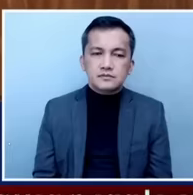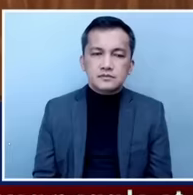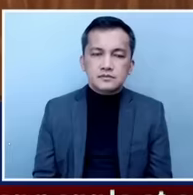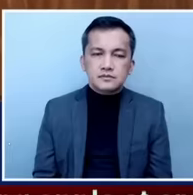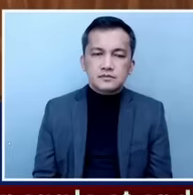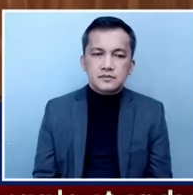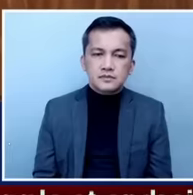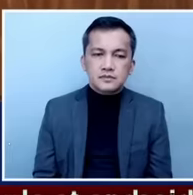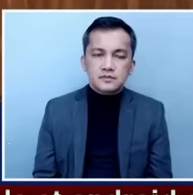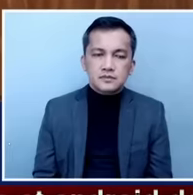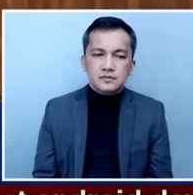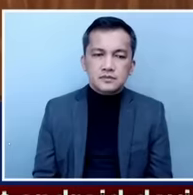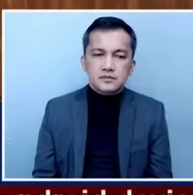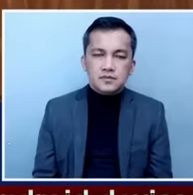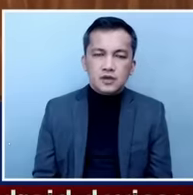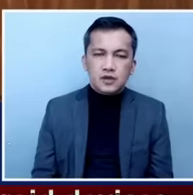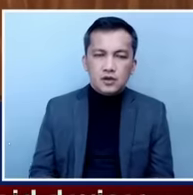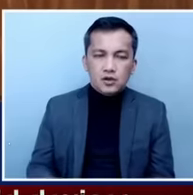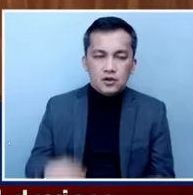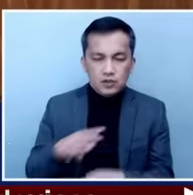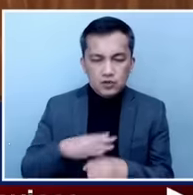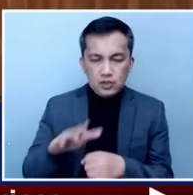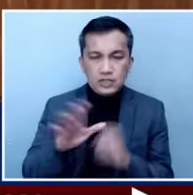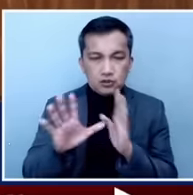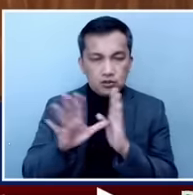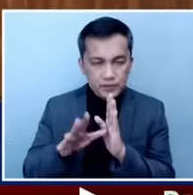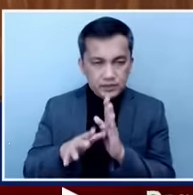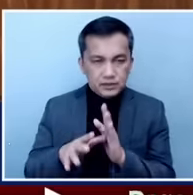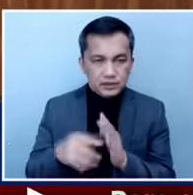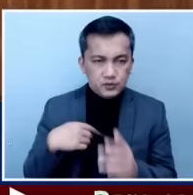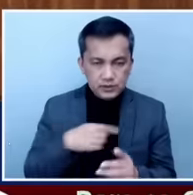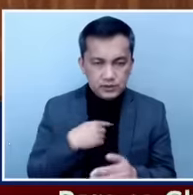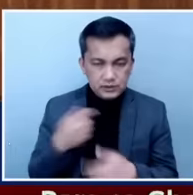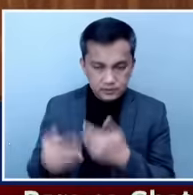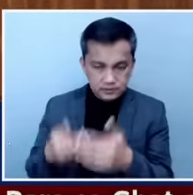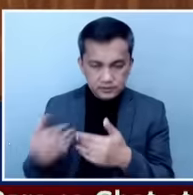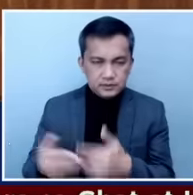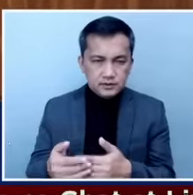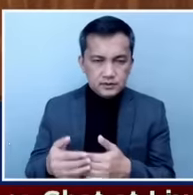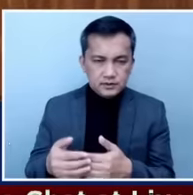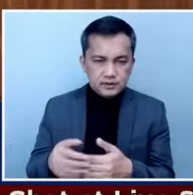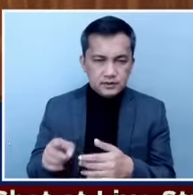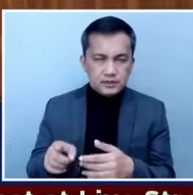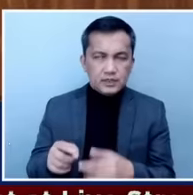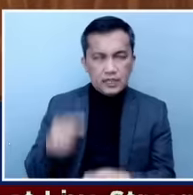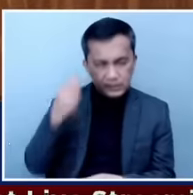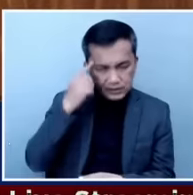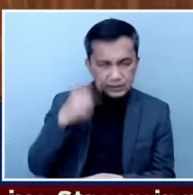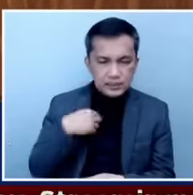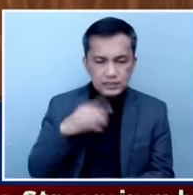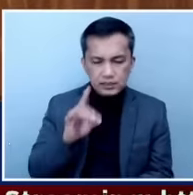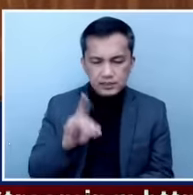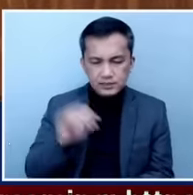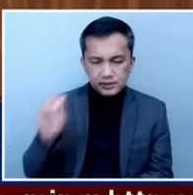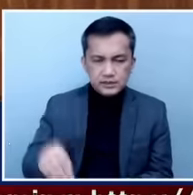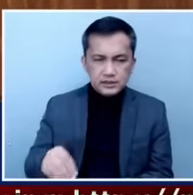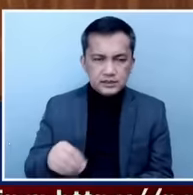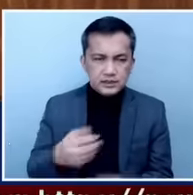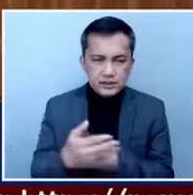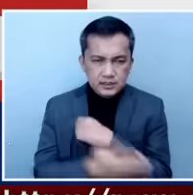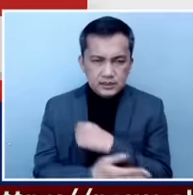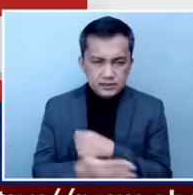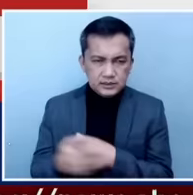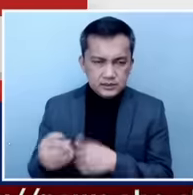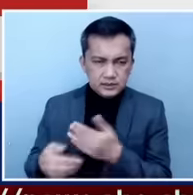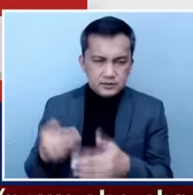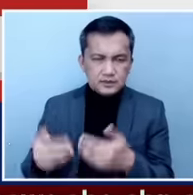local COMELEC region. We are in that process already. Pervasively, I think 80% of the country is already in that